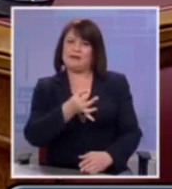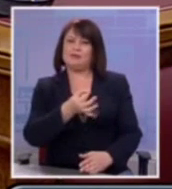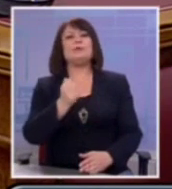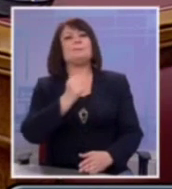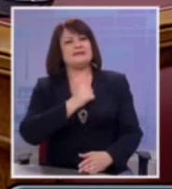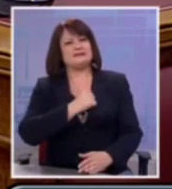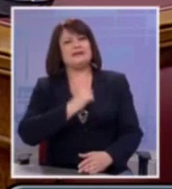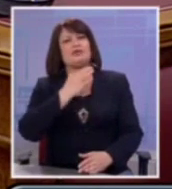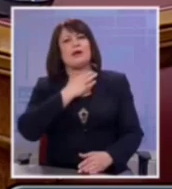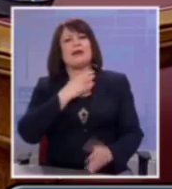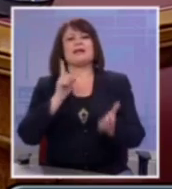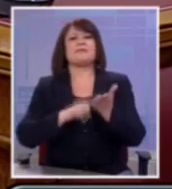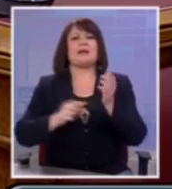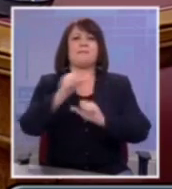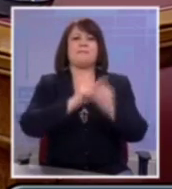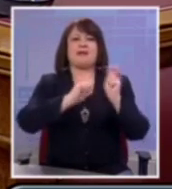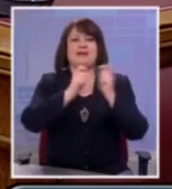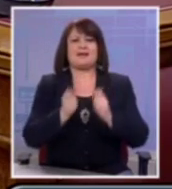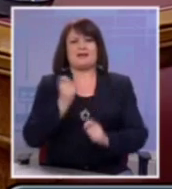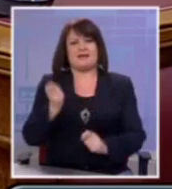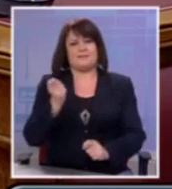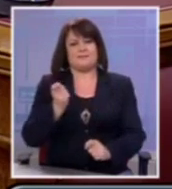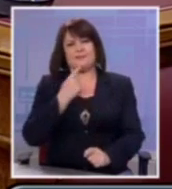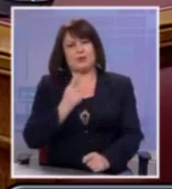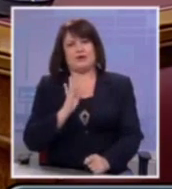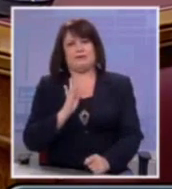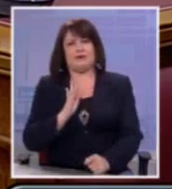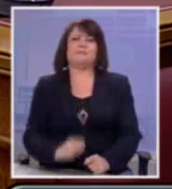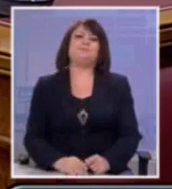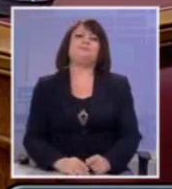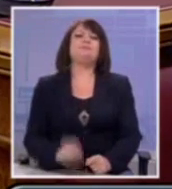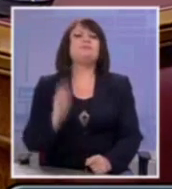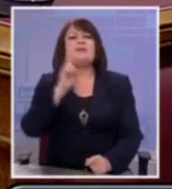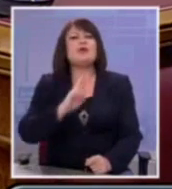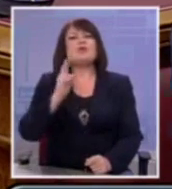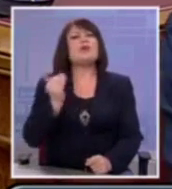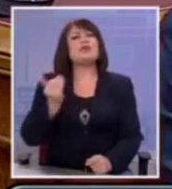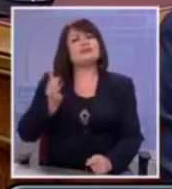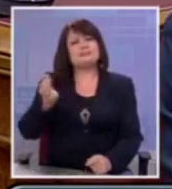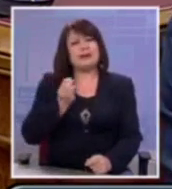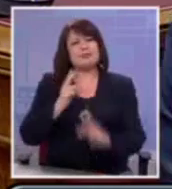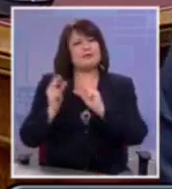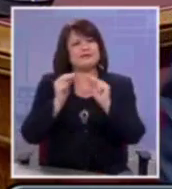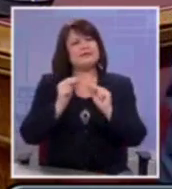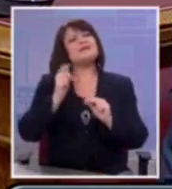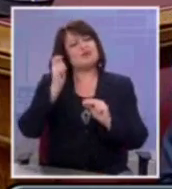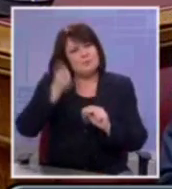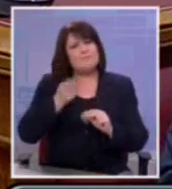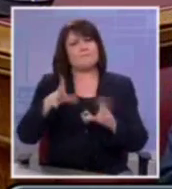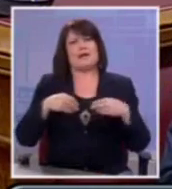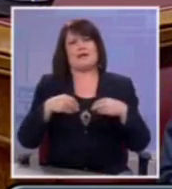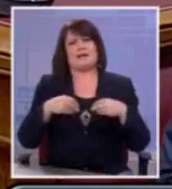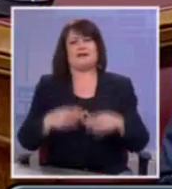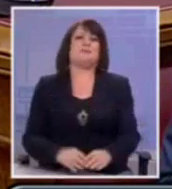για την ανάγκη αναδιάρθρωσης. Ο Στροσκάν επιβεβαίωσε τα όσα έλεγε ο Ρουμελιώτης για τις συζητήσεις τους. Πήρε μια